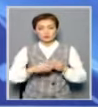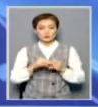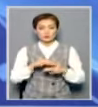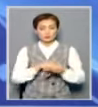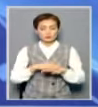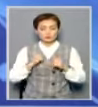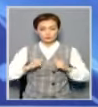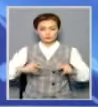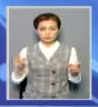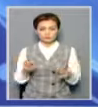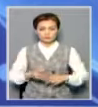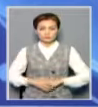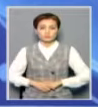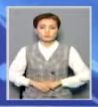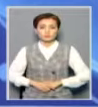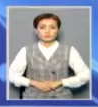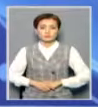население к спокойствию.